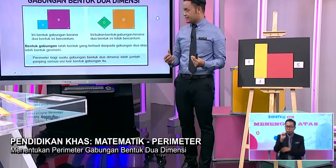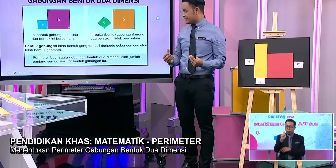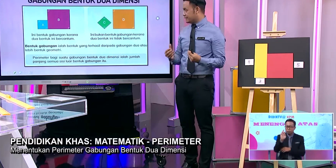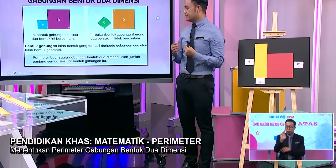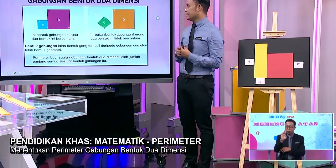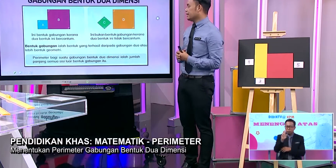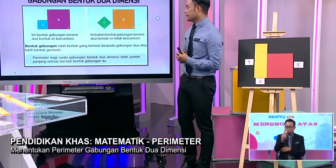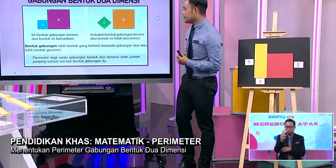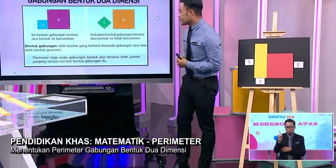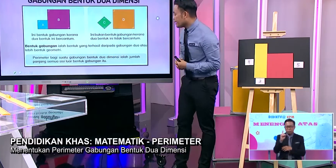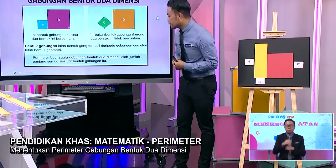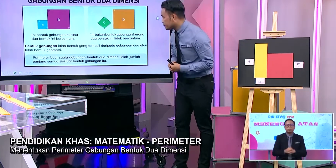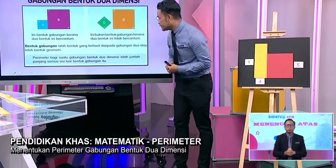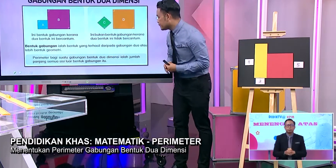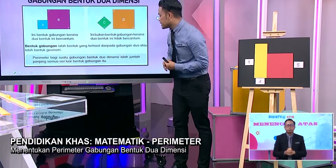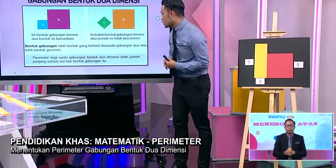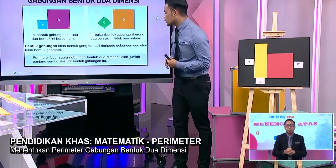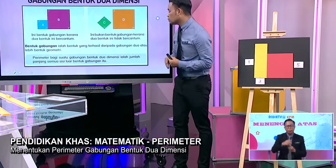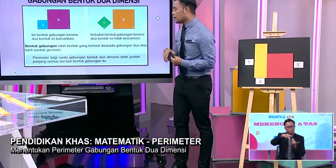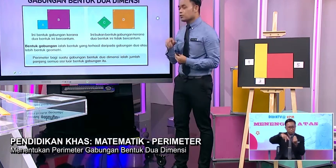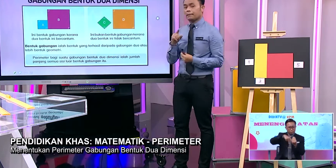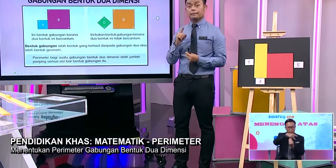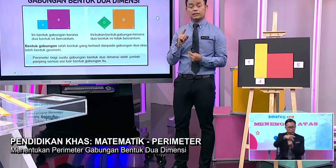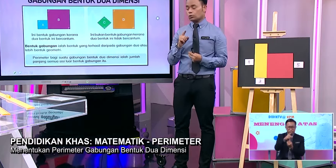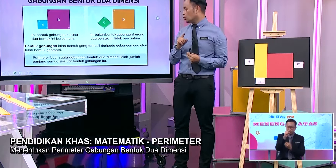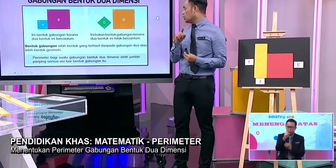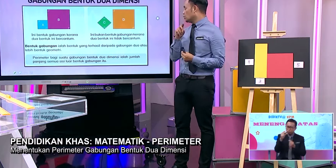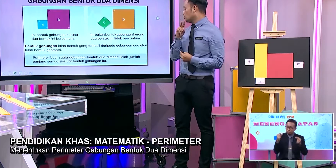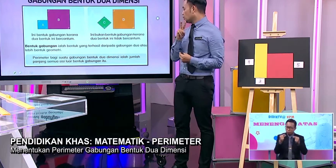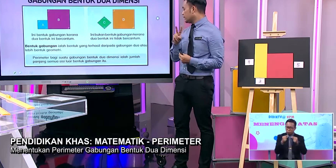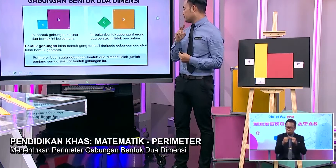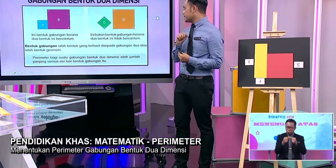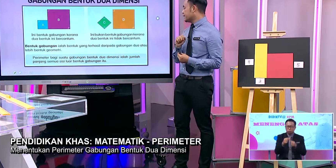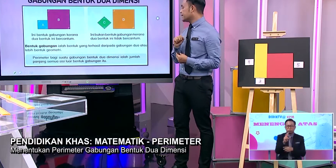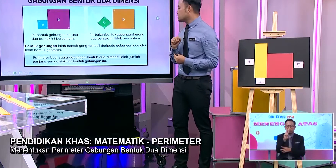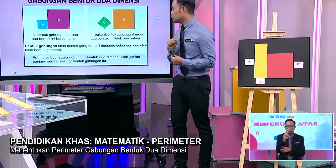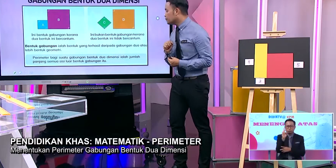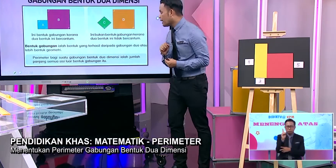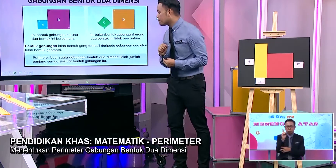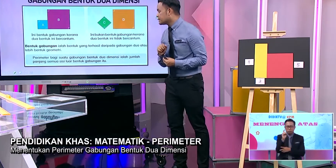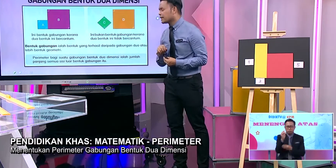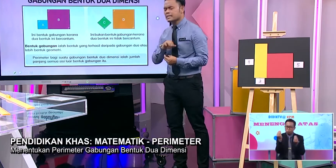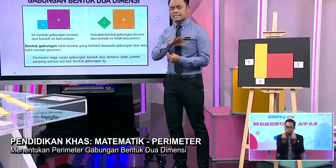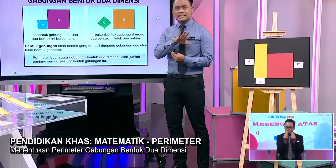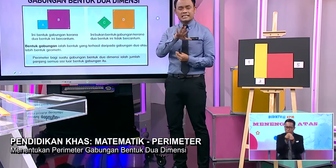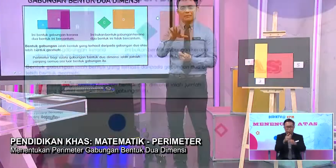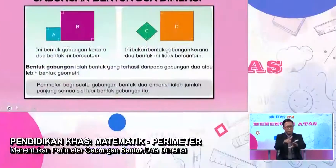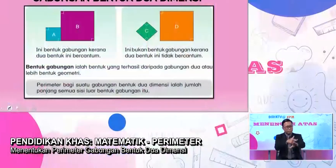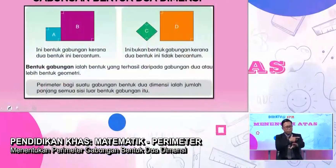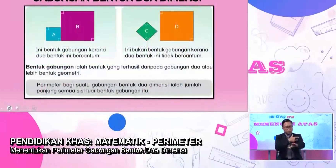dimensi kep belvita bagi suatu gabungan bentuk dua dimensi Ella jumlah panjang